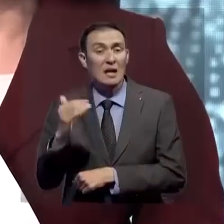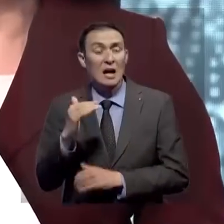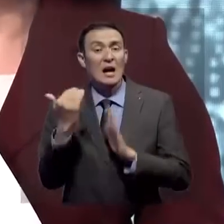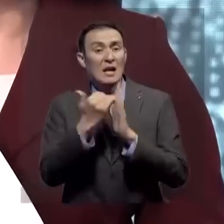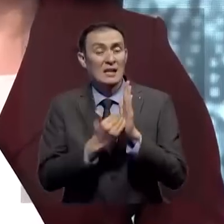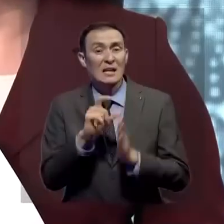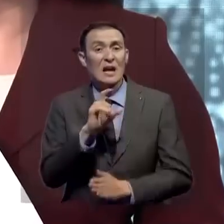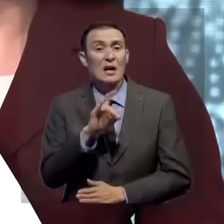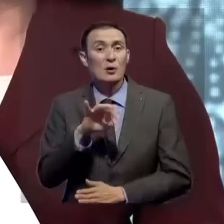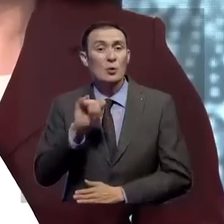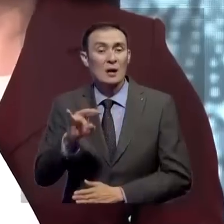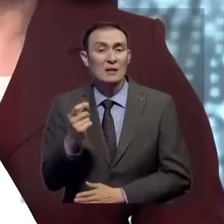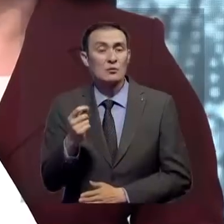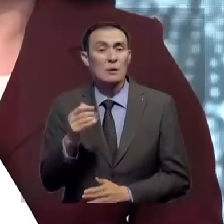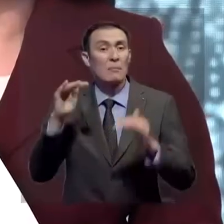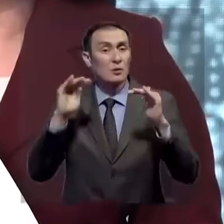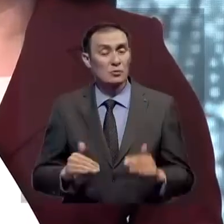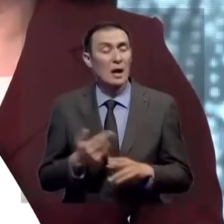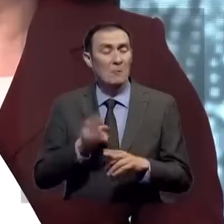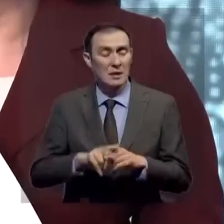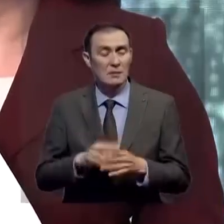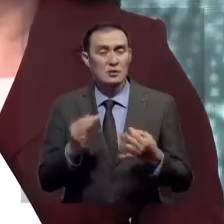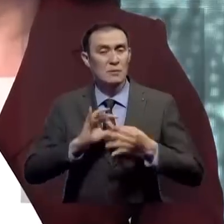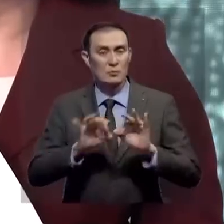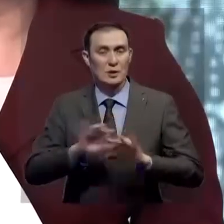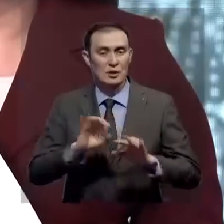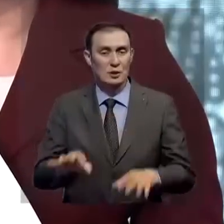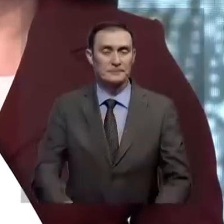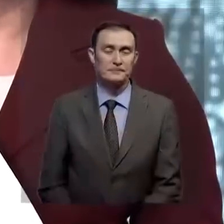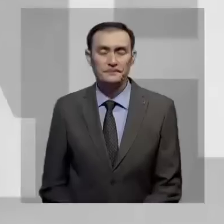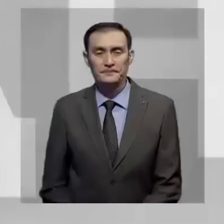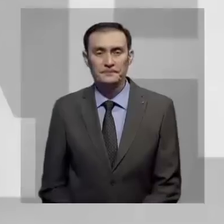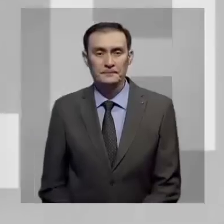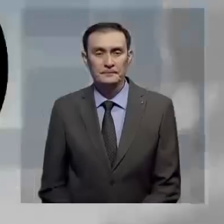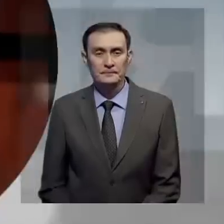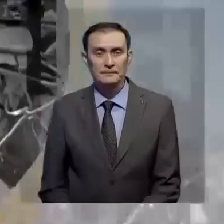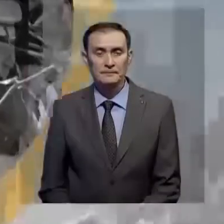рейтинг Эрдогана слегка пошатнулся. Обо всем по порядку расскажу сейчас.